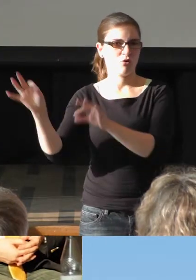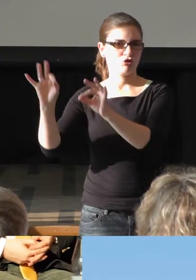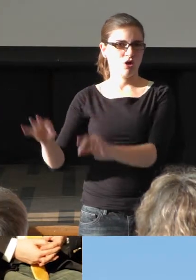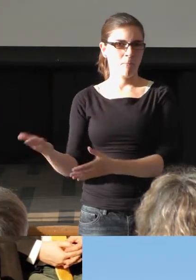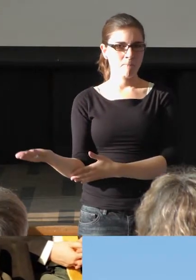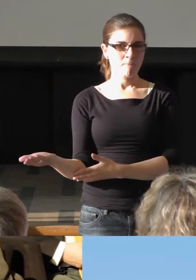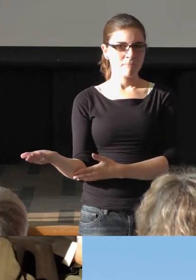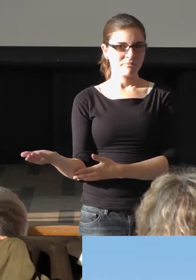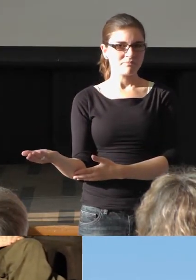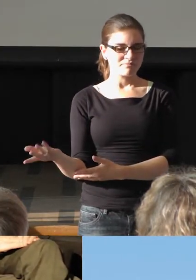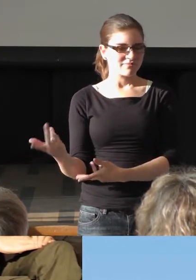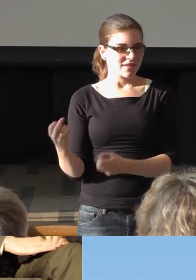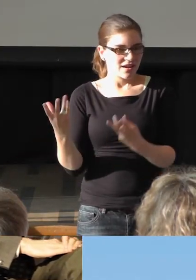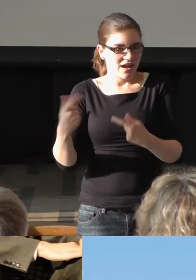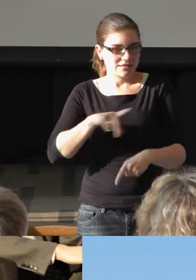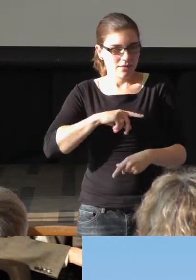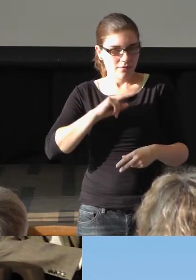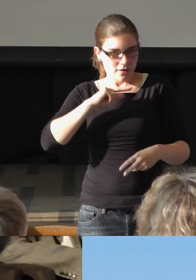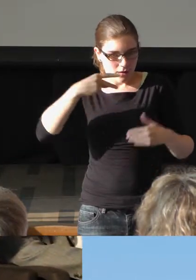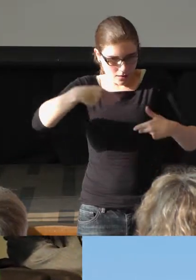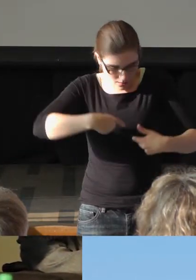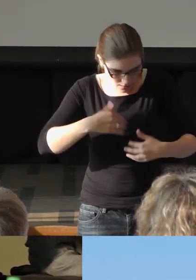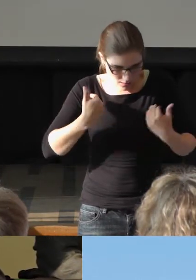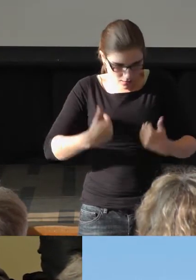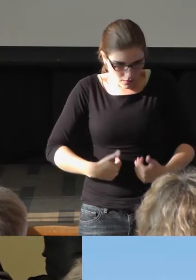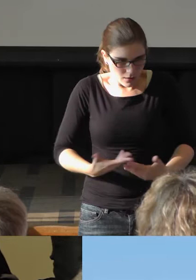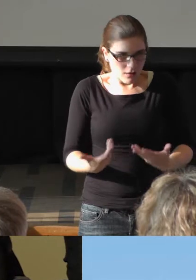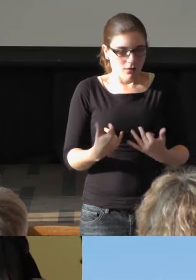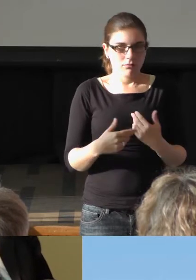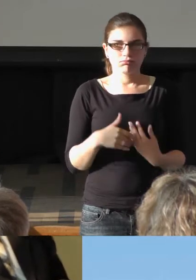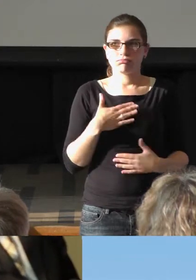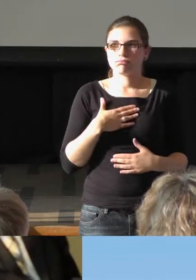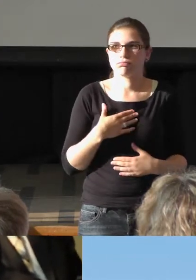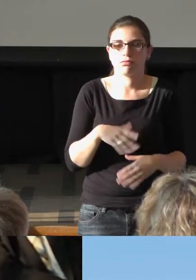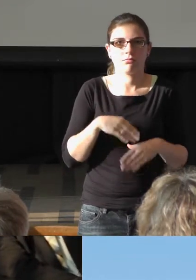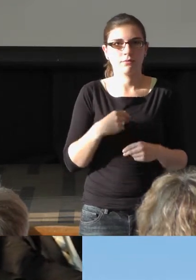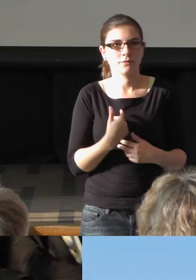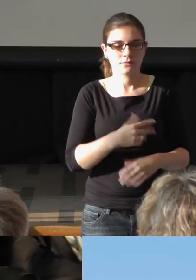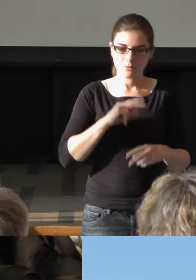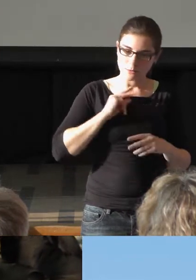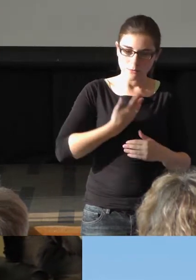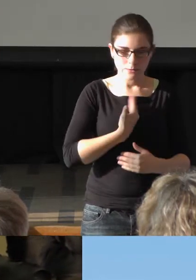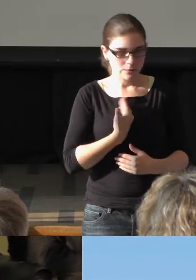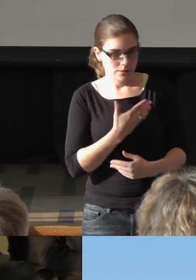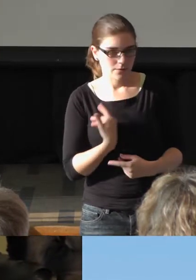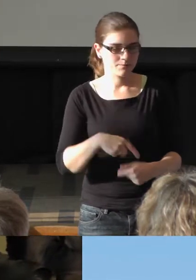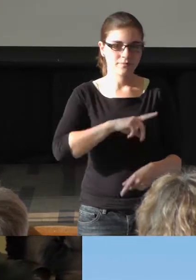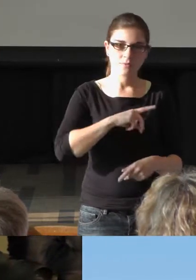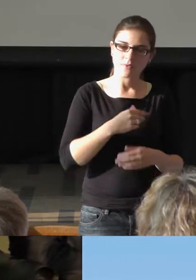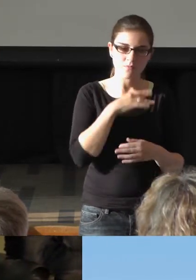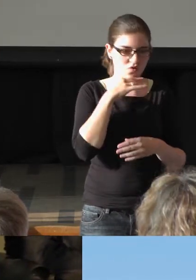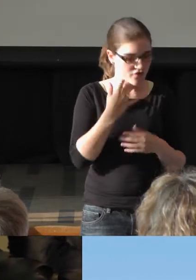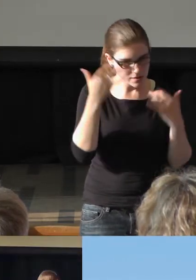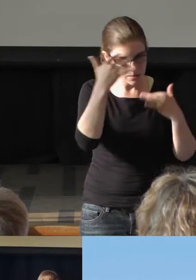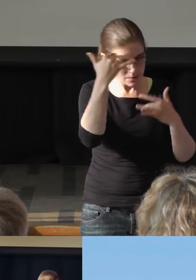Ich sage mal, wenn man sich zu sehr damit beschäftigt, fängt man an Steine aufzuheben, die man bisher hätte liegen gelassen. Im Interesse seiner Umwelt und